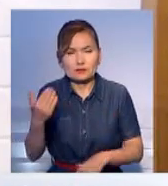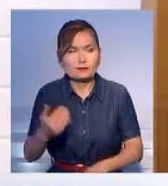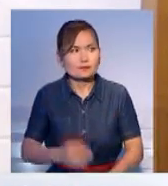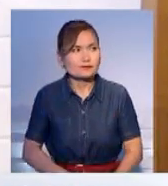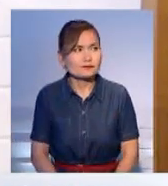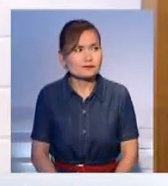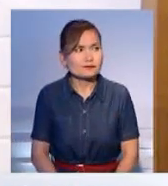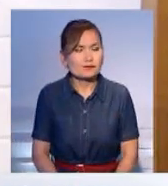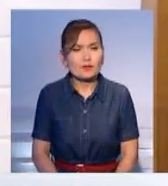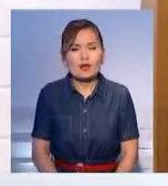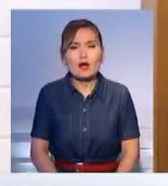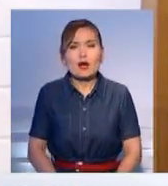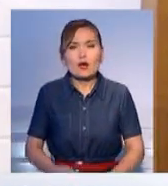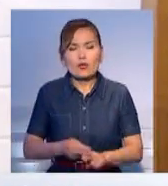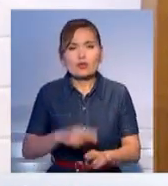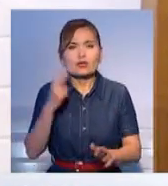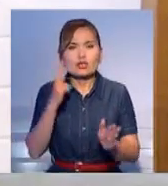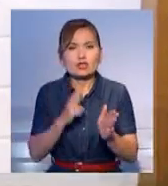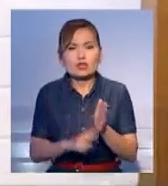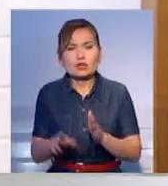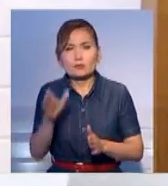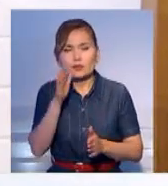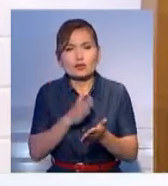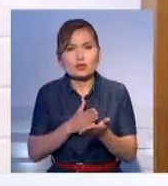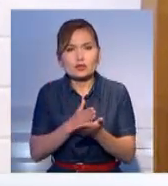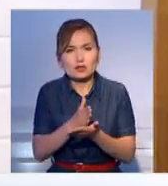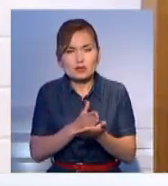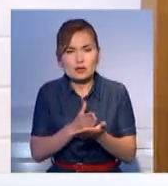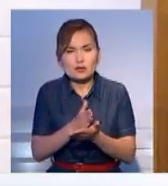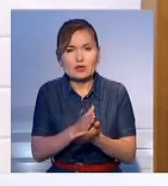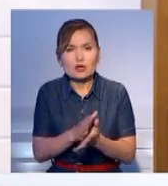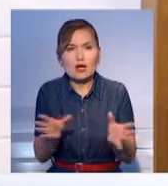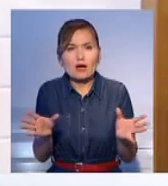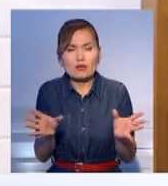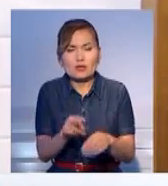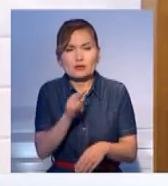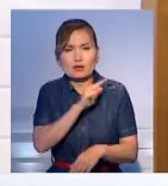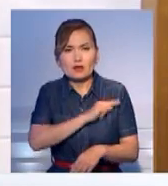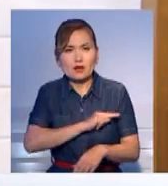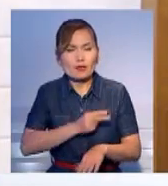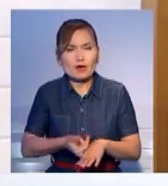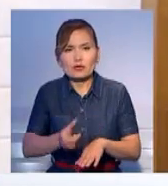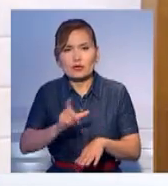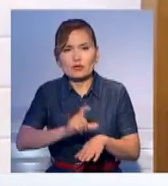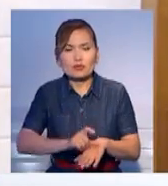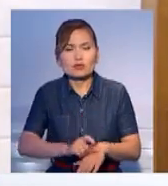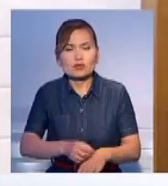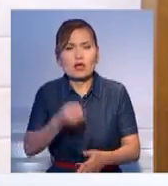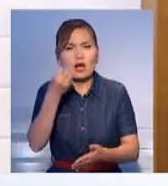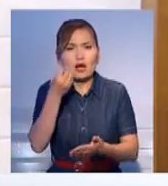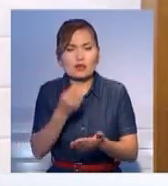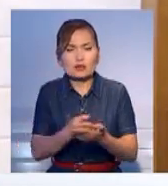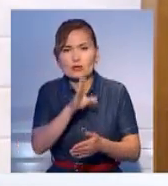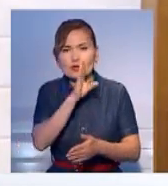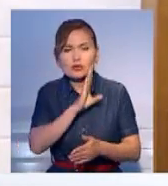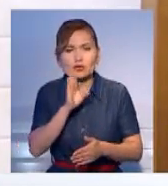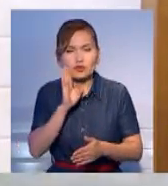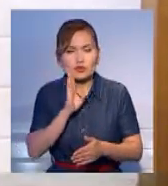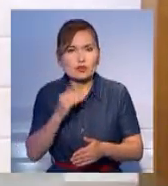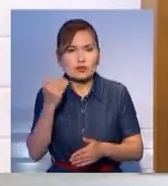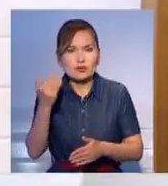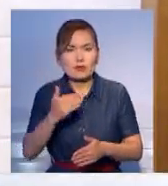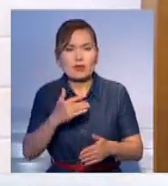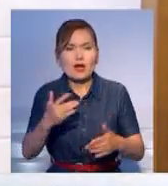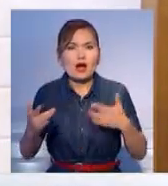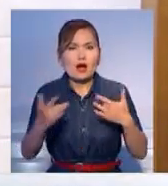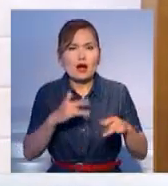Бір театрдың өзінде 70 жылға таяу еңбек еткен адамның оның бағасын көріп тұрсын. Мемлекеттік сыйлықтың лауреаты, халық